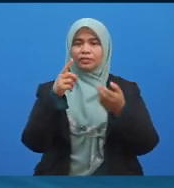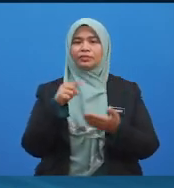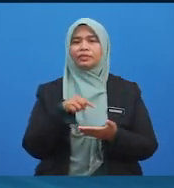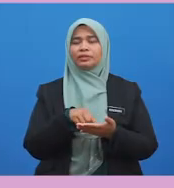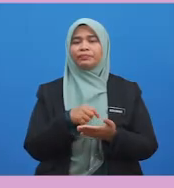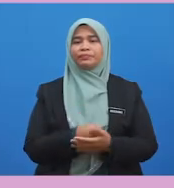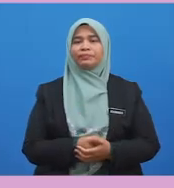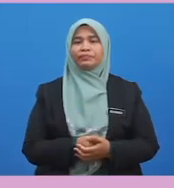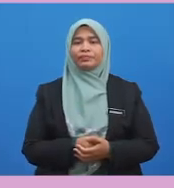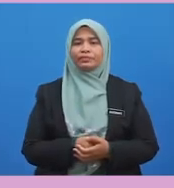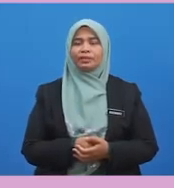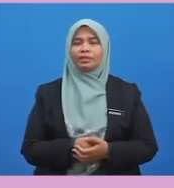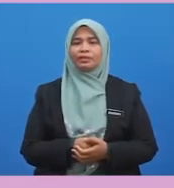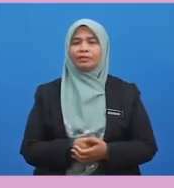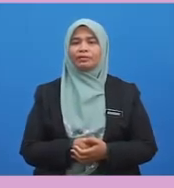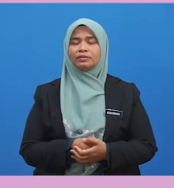hari ini.